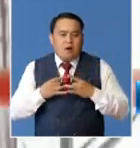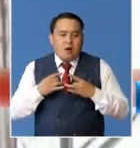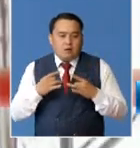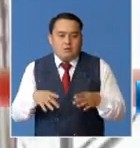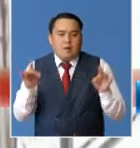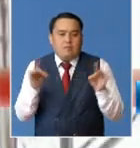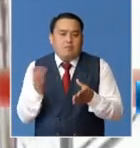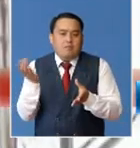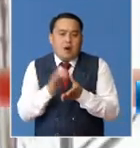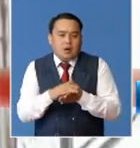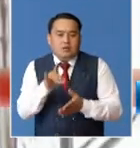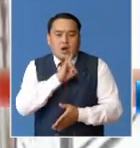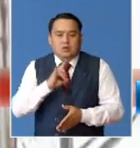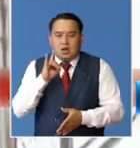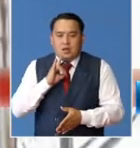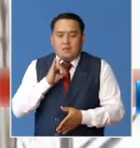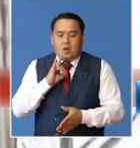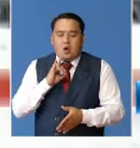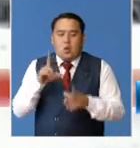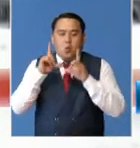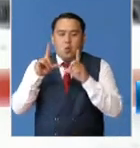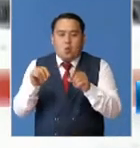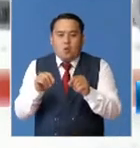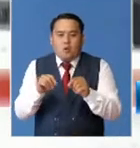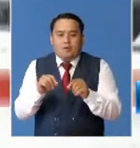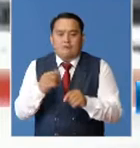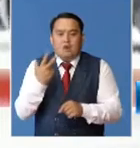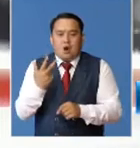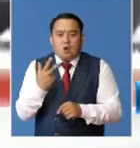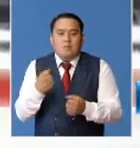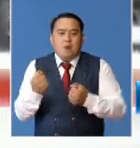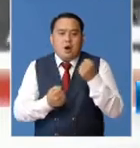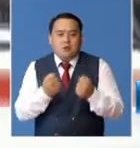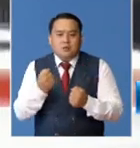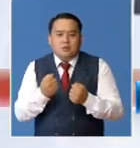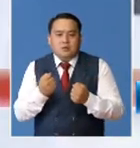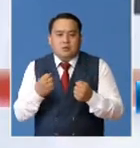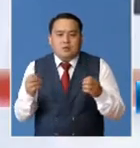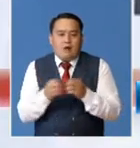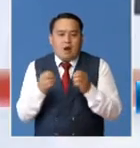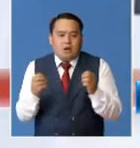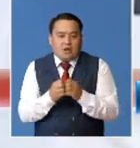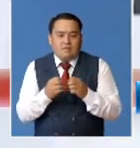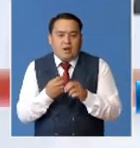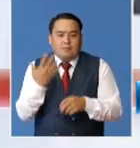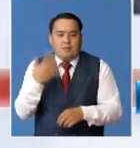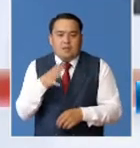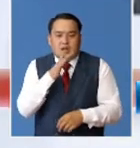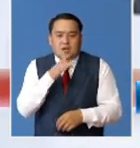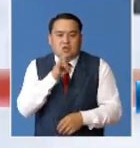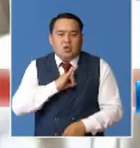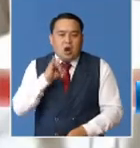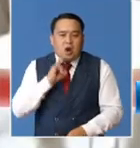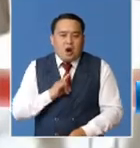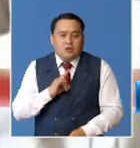из баров познакомился с жертвой. Они уехали из заведения втроем, но в машине завязалась потасовка. 50-летняя